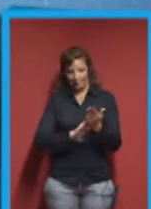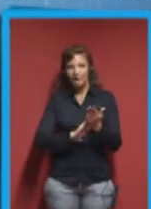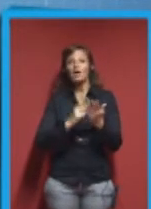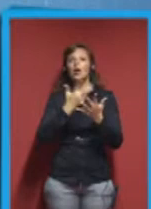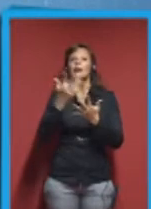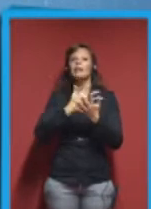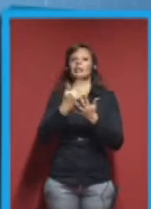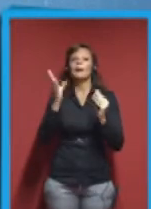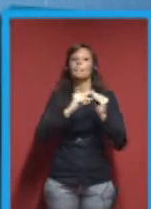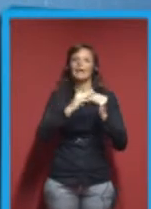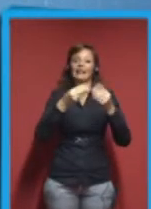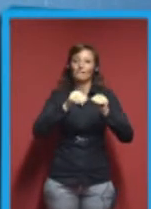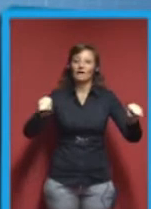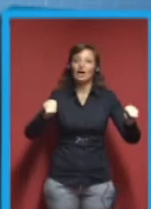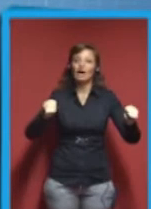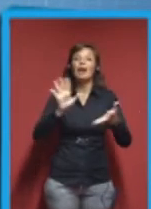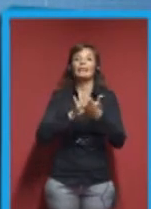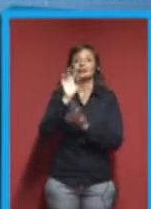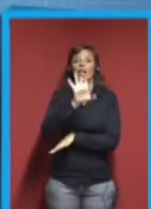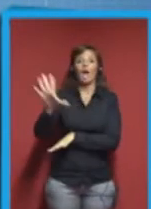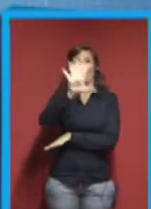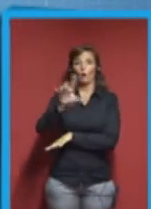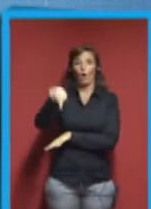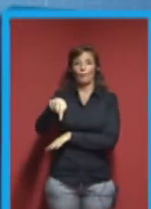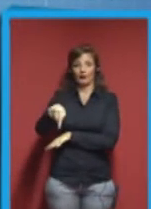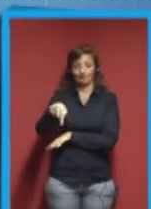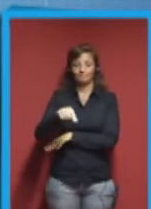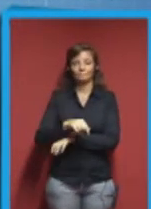della rivista Maker Faire, edizione europea.